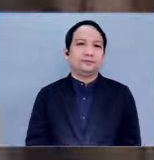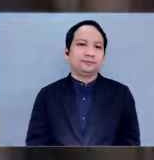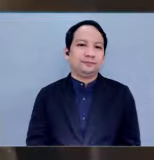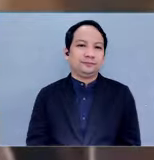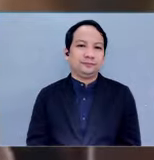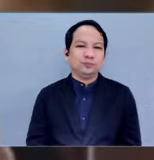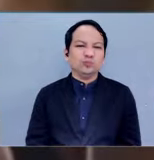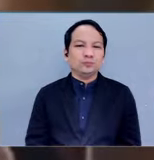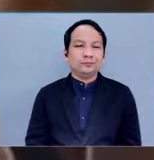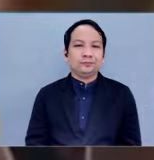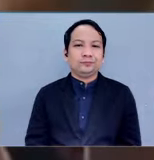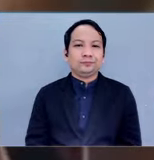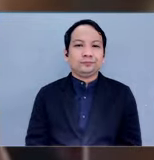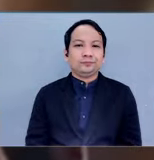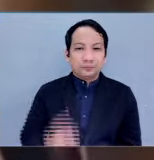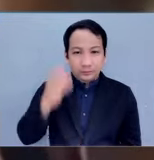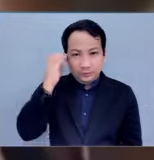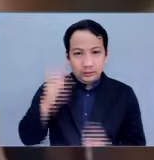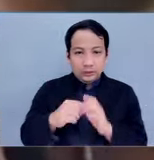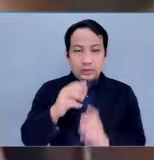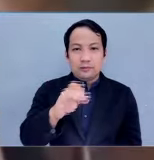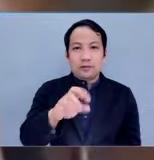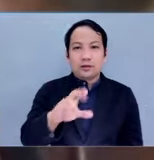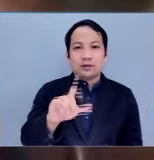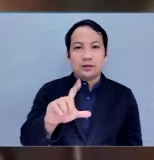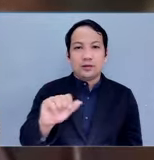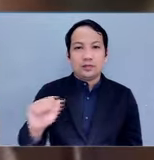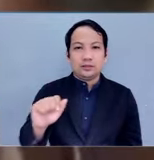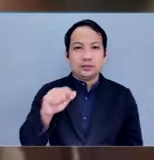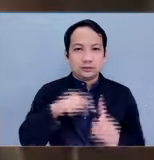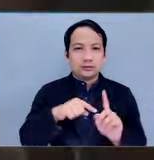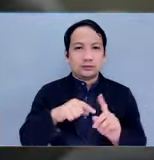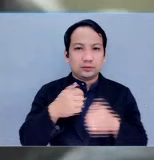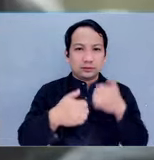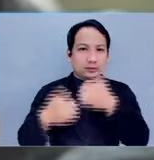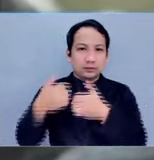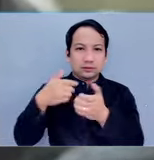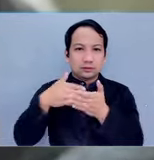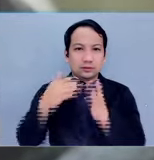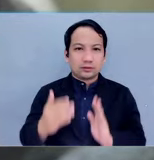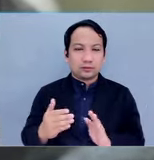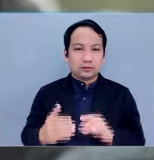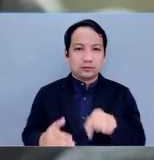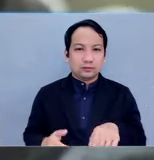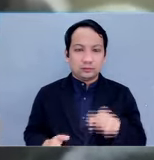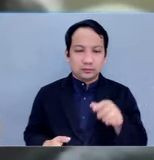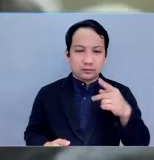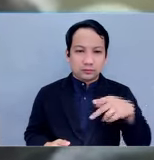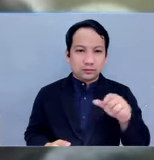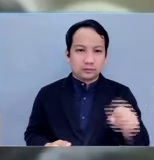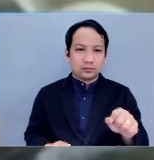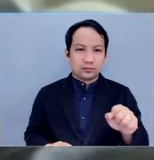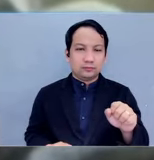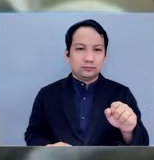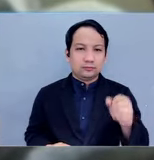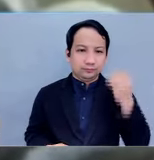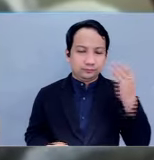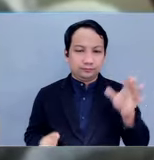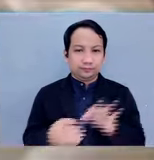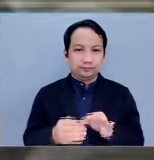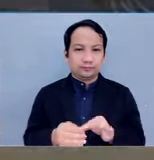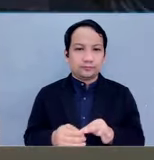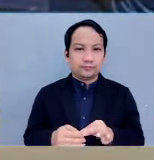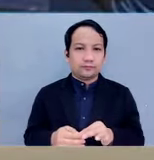nasa larawan ay si Mario Alan Gabato, isang engineering student, at si Philip Christopher Quizon naman ang nagpicture sa